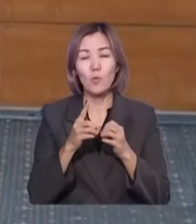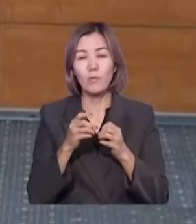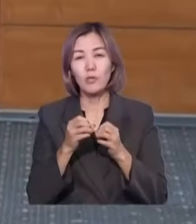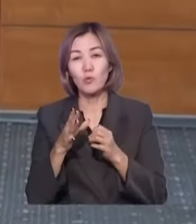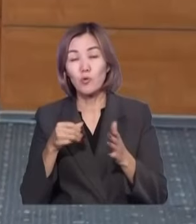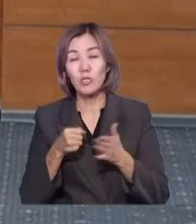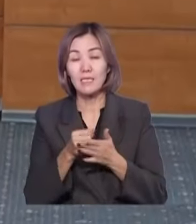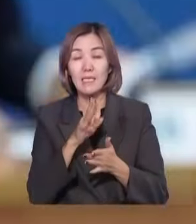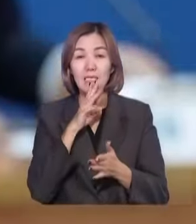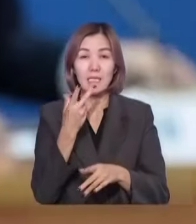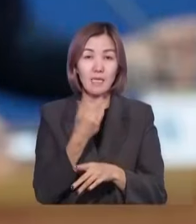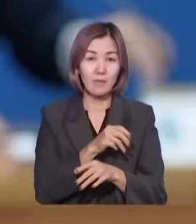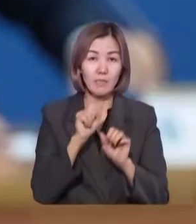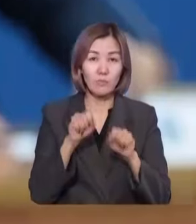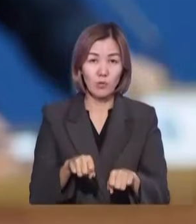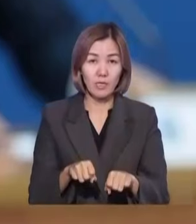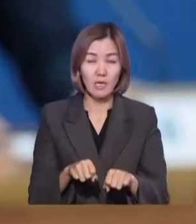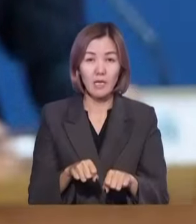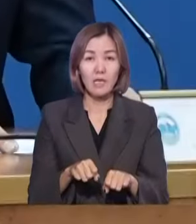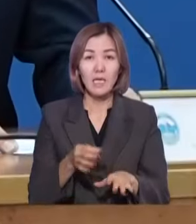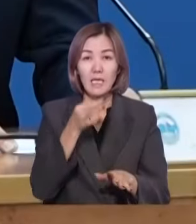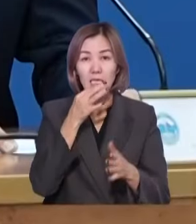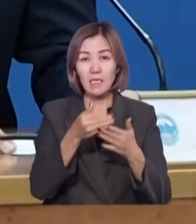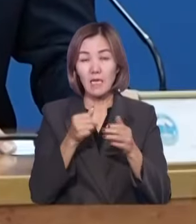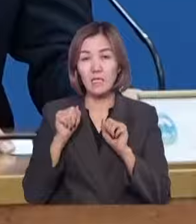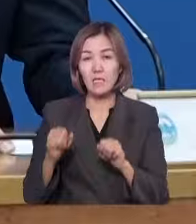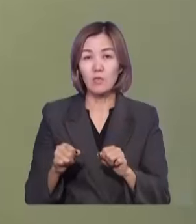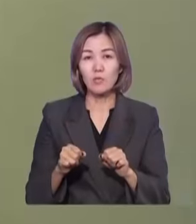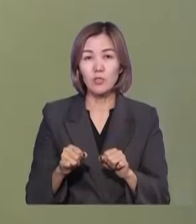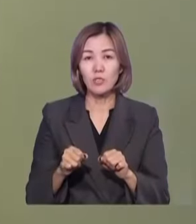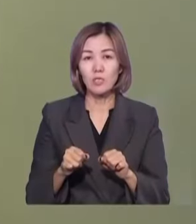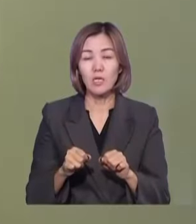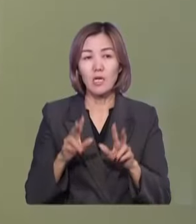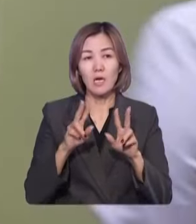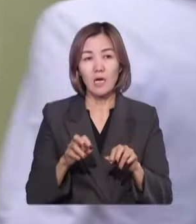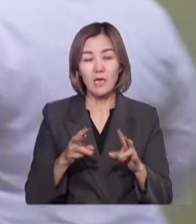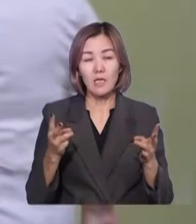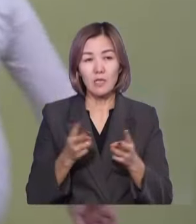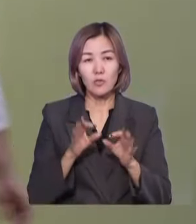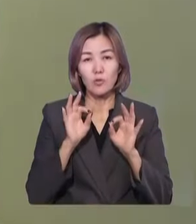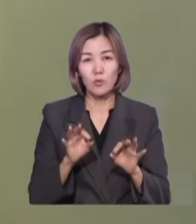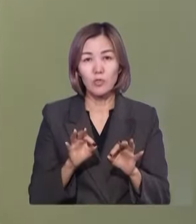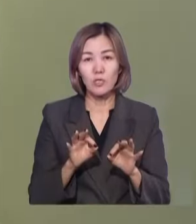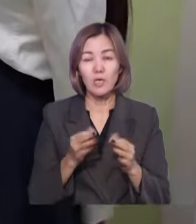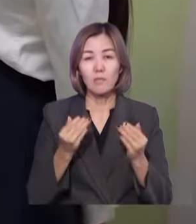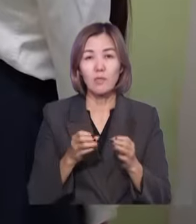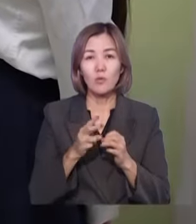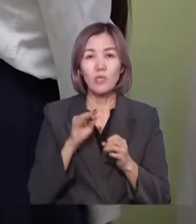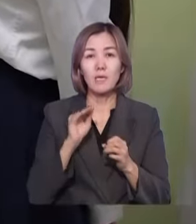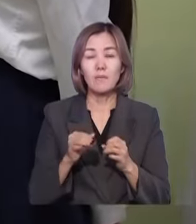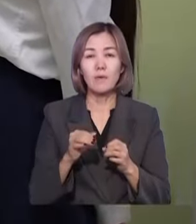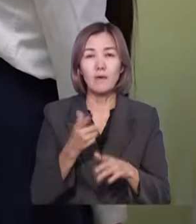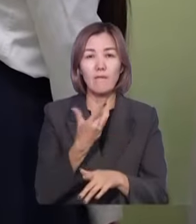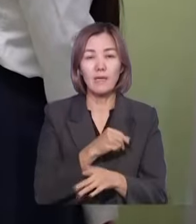салынады. Бұл аурудың пайда болу белгілері жоқ. Ертерек алдын алу үшін арнайы мамандарға уақытында қаралған абзал. Биыл облыста 12 мың